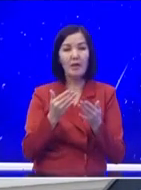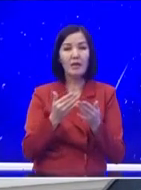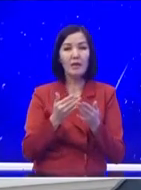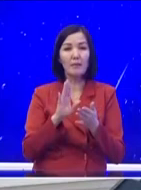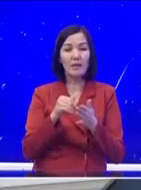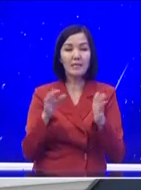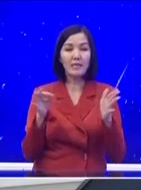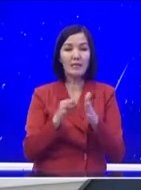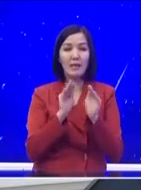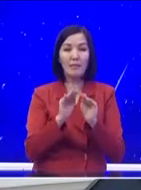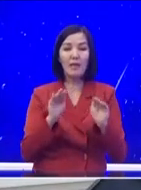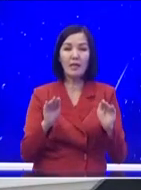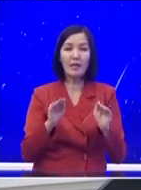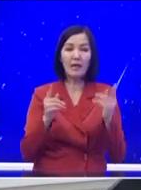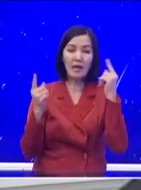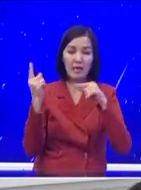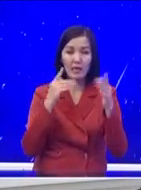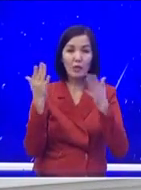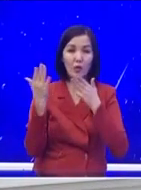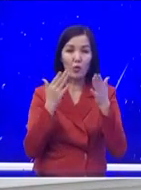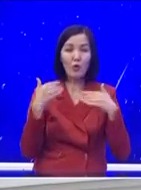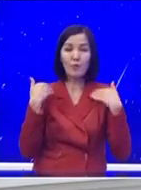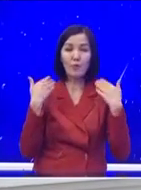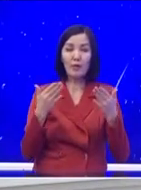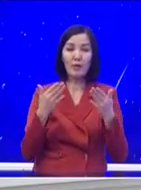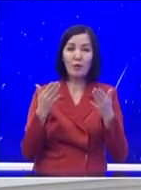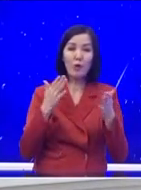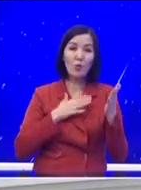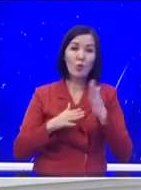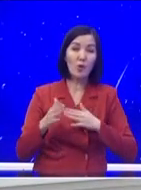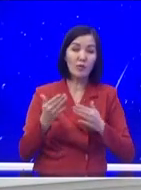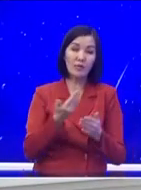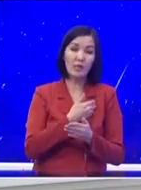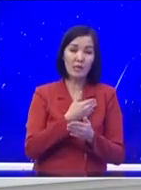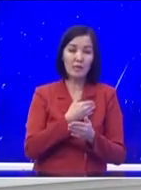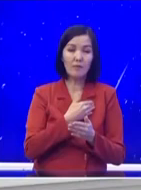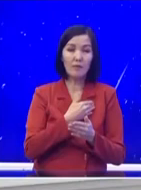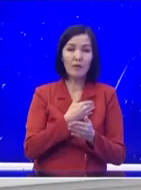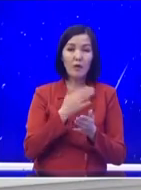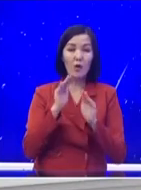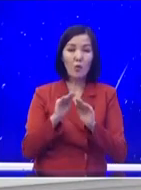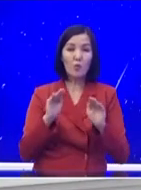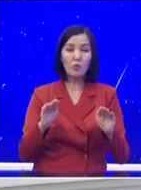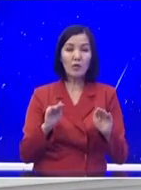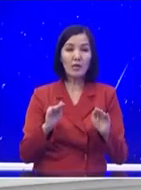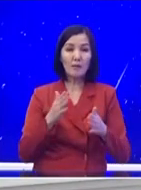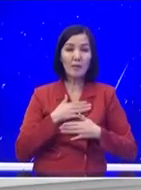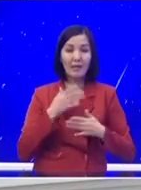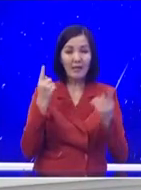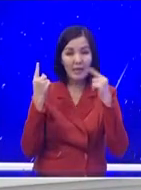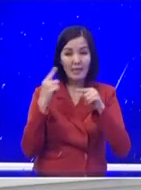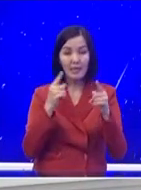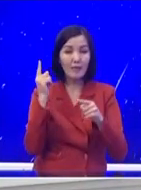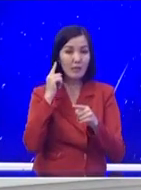басы себебі балаларға ертегі оқып беріп, олардың қуанышты жүздерін көрсем деймін. Оқушылардың менің ертегілерімді